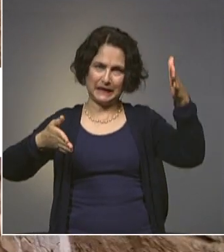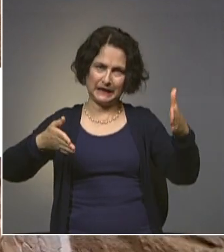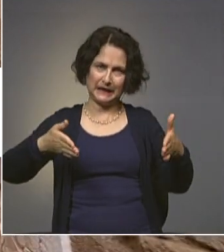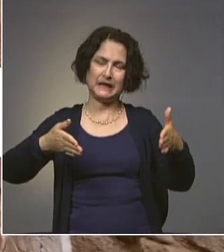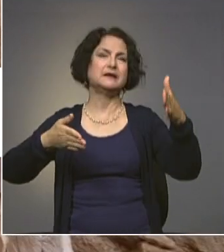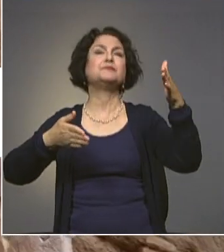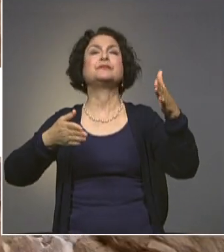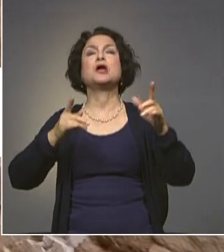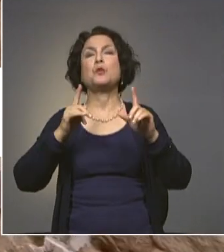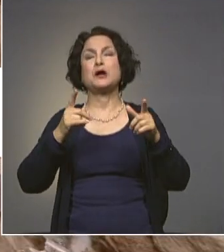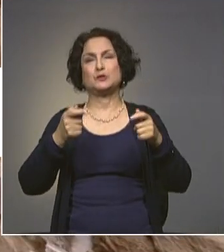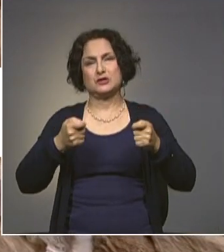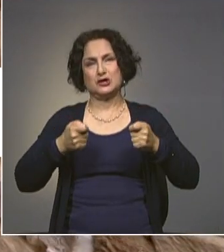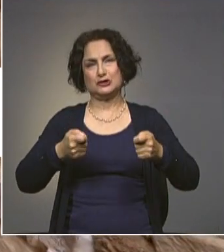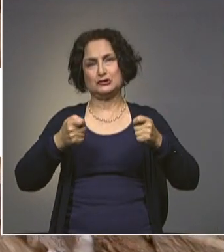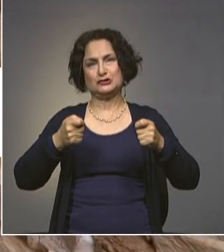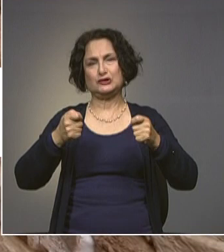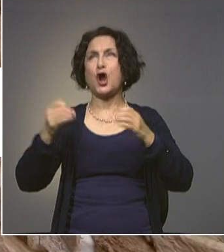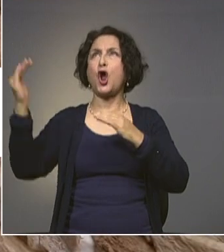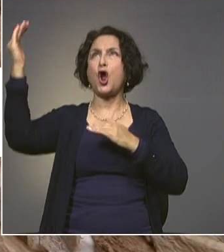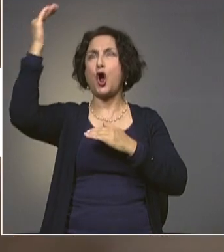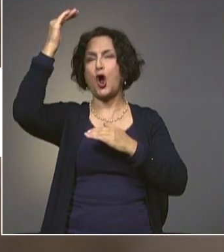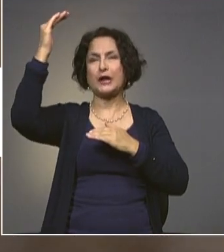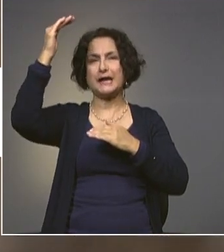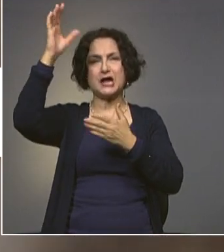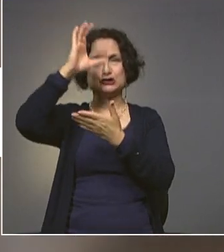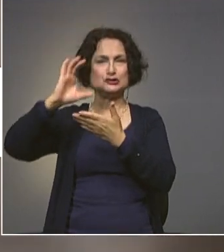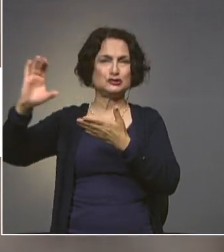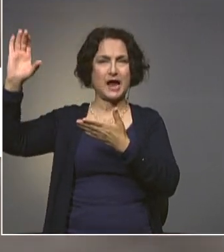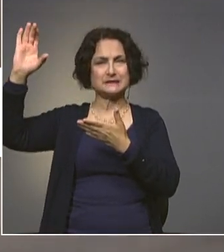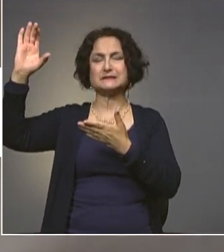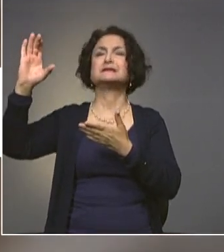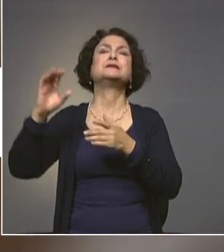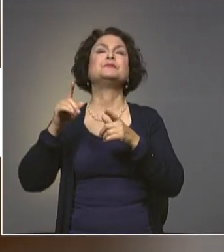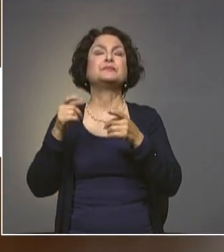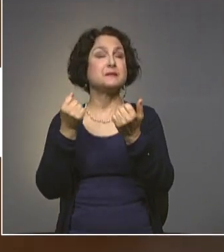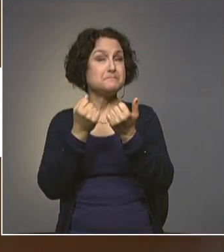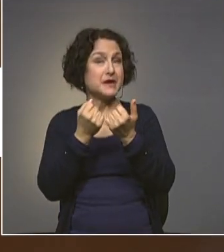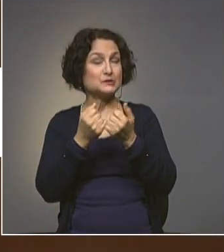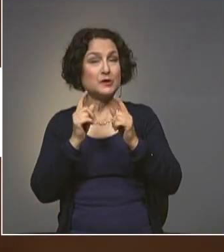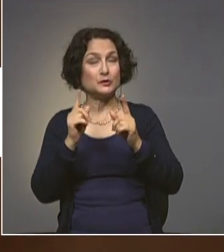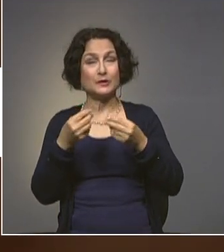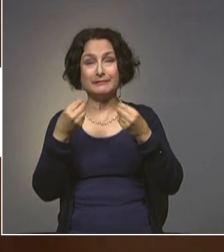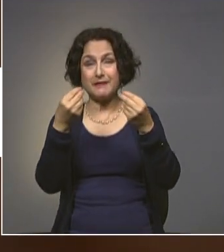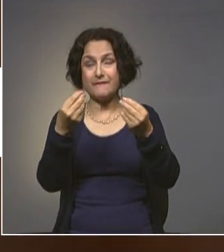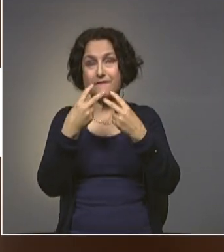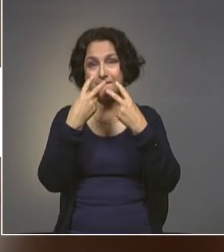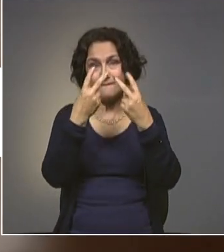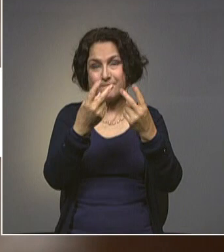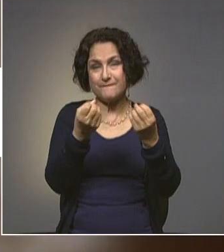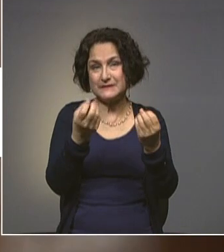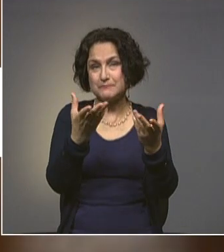в горната му част. При разкопките Георги Китов открива вратата на мястото си, което дава възможност да се види как